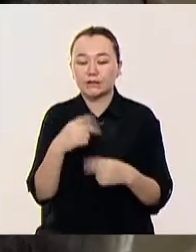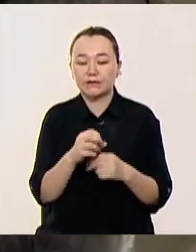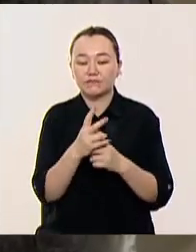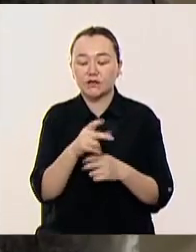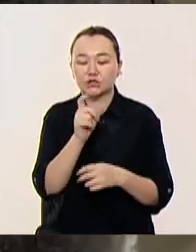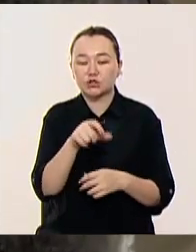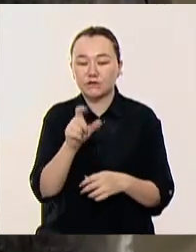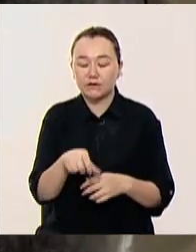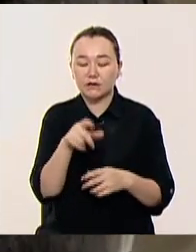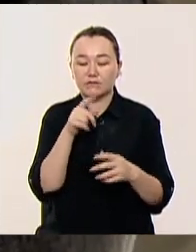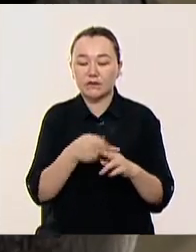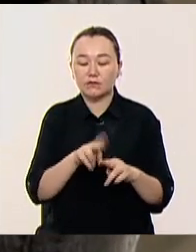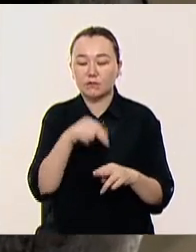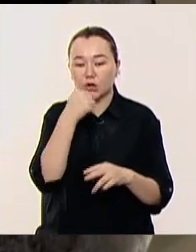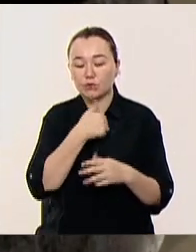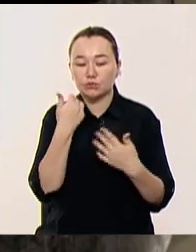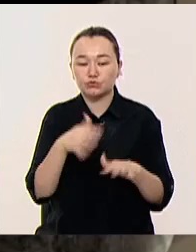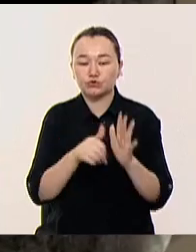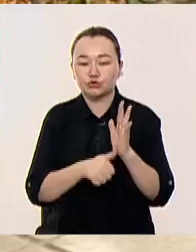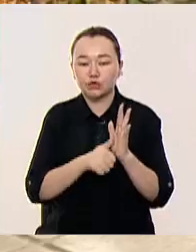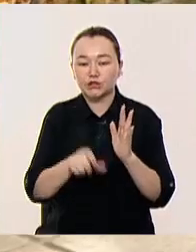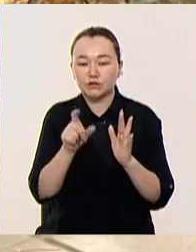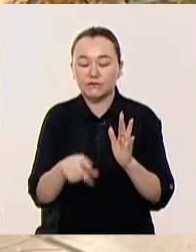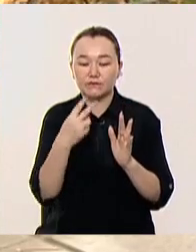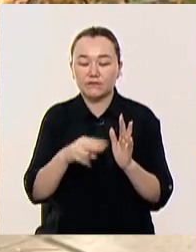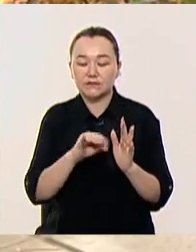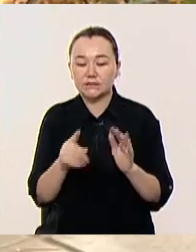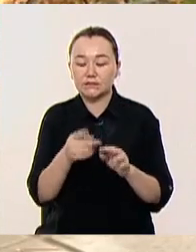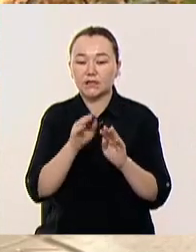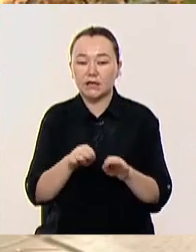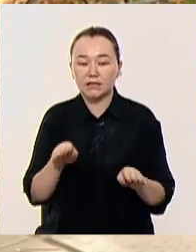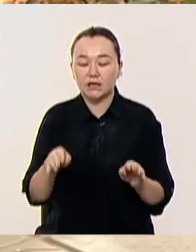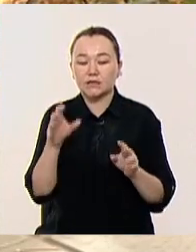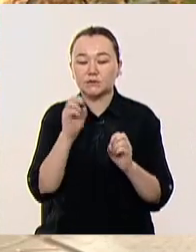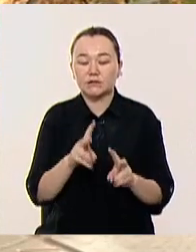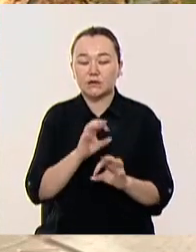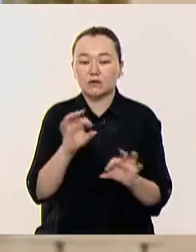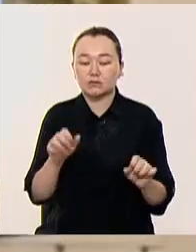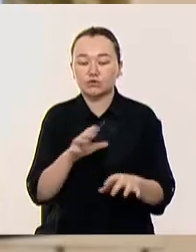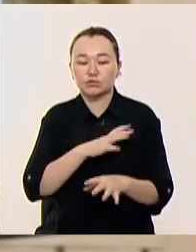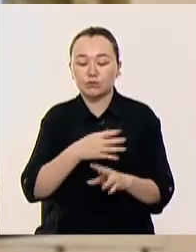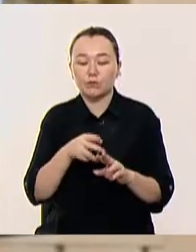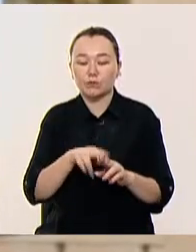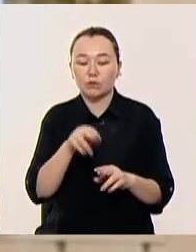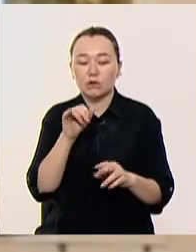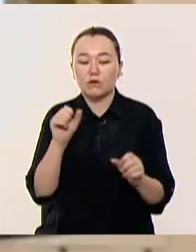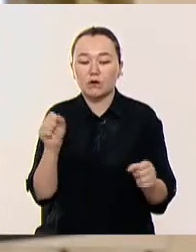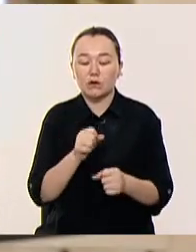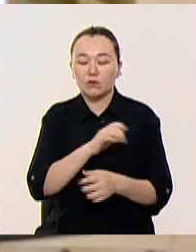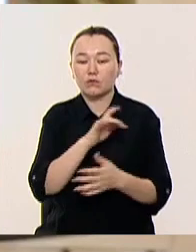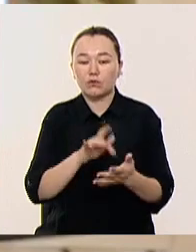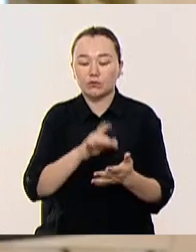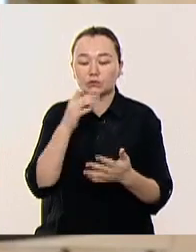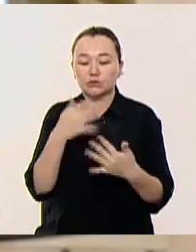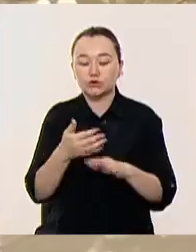12 человек. В этом же году это уже 60 человек, 20 из которых дети. Специалисты говорят, возможно, это потому, что холода в мегаполис пришли